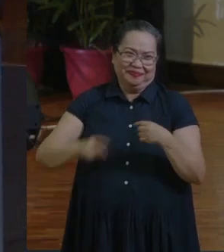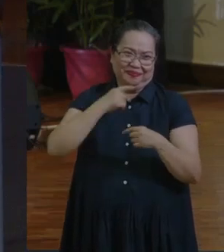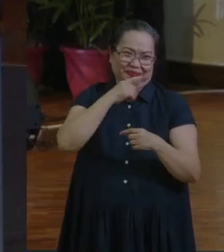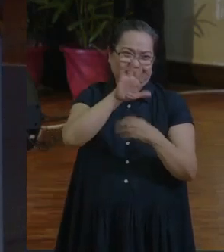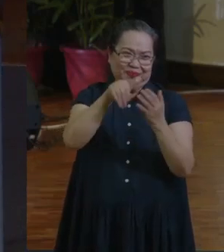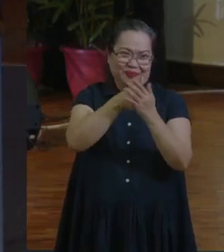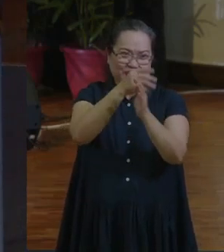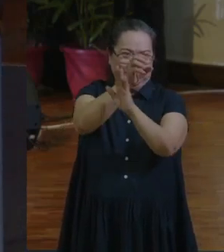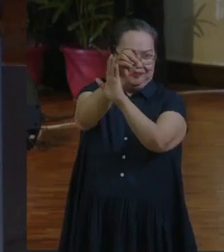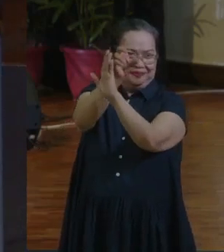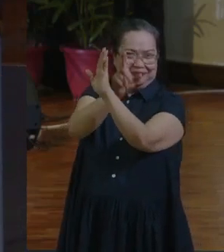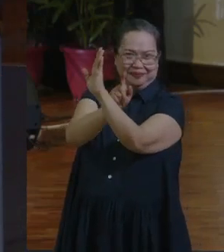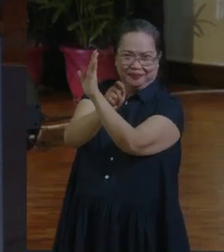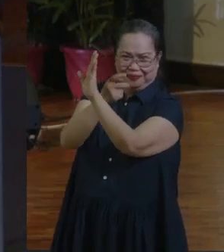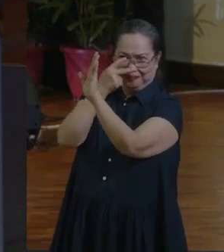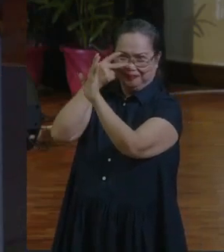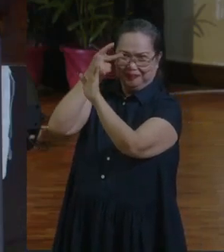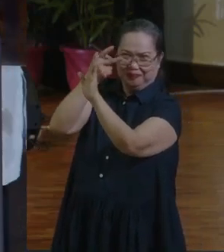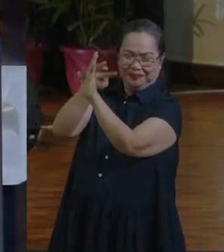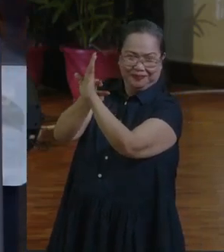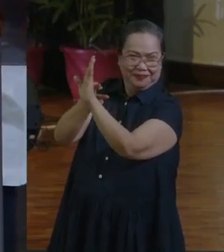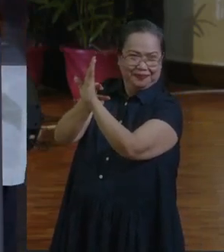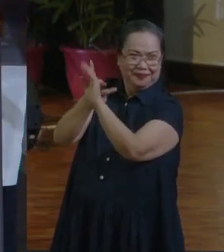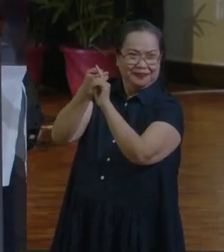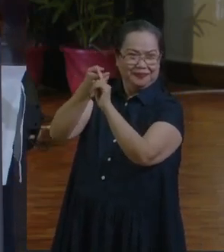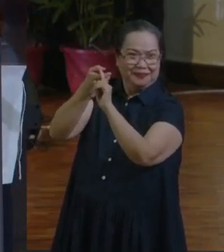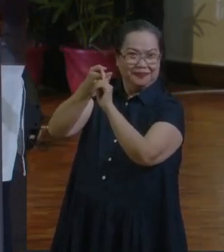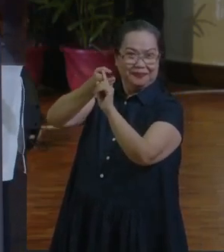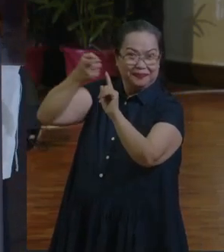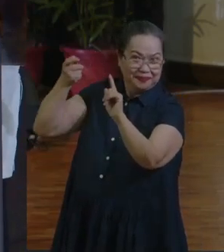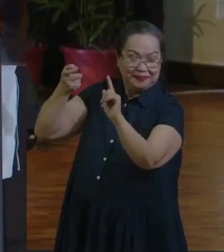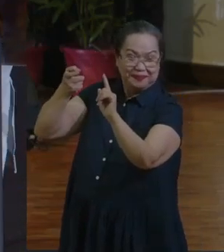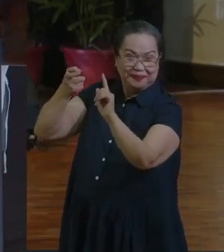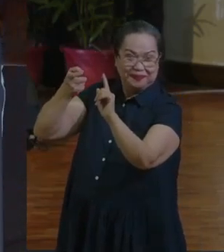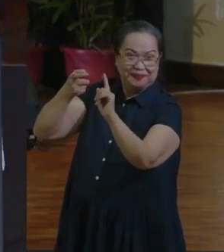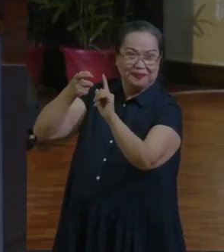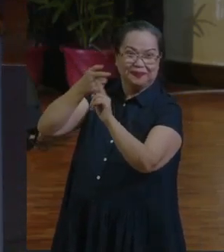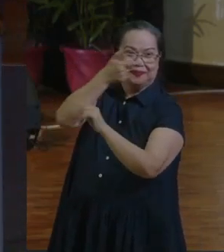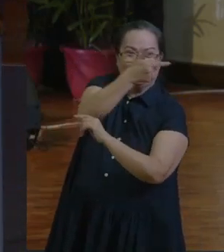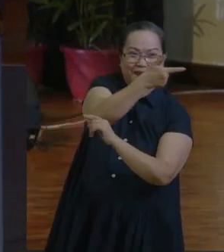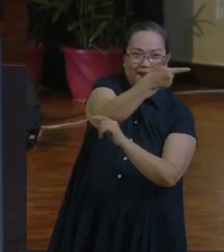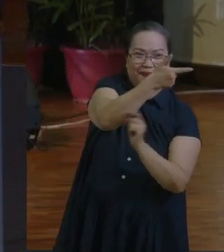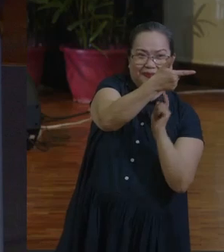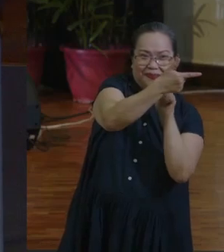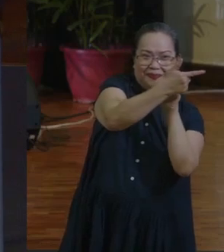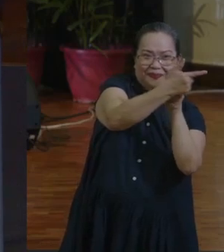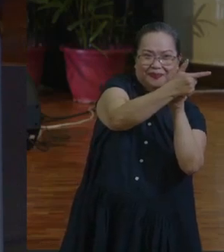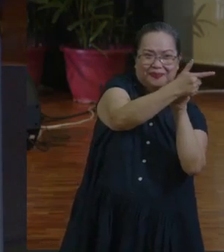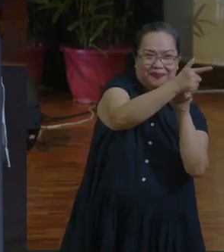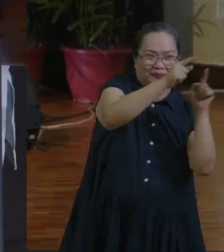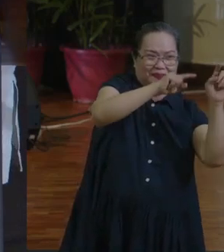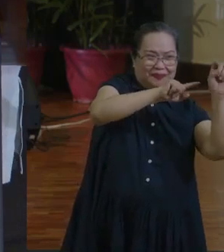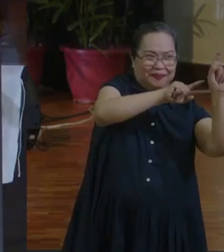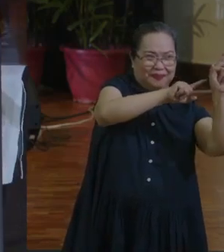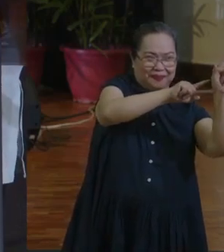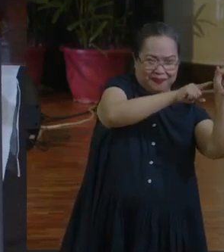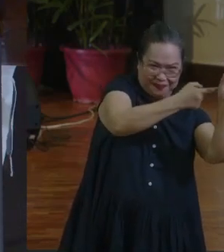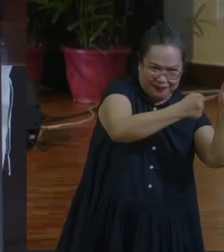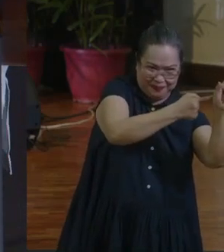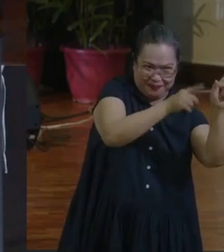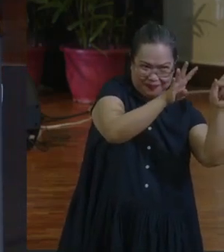tipan. No? Makikita po natin yon magmula pa sa Genesis 49:10. Ang sabi